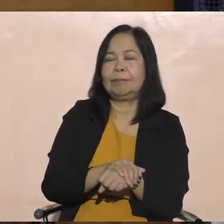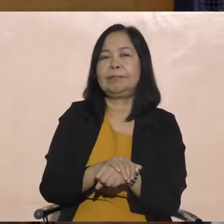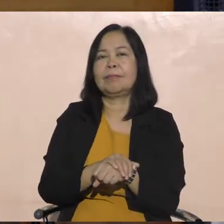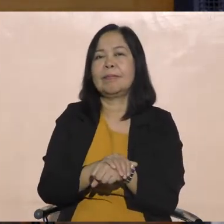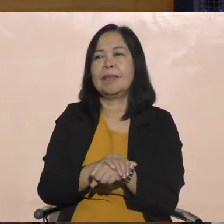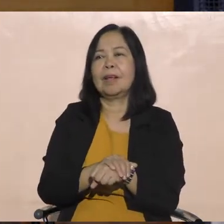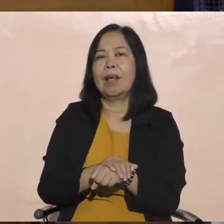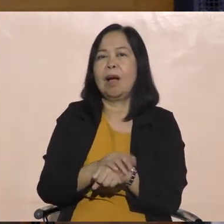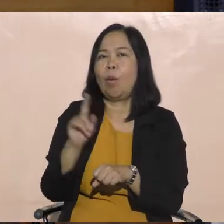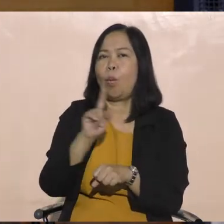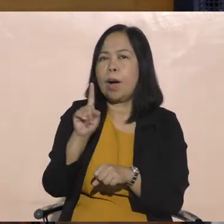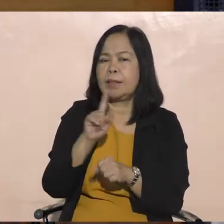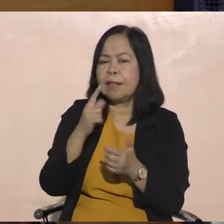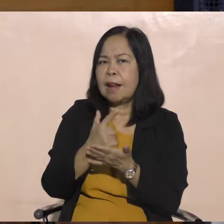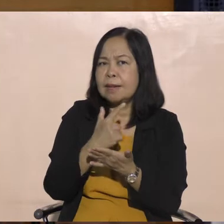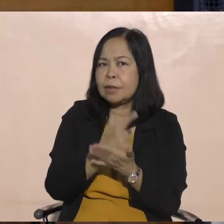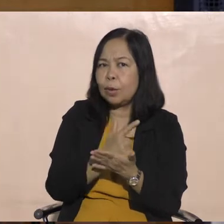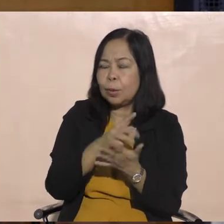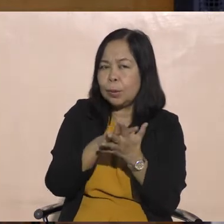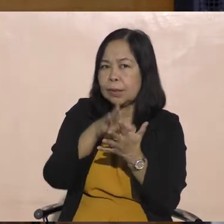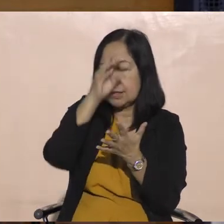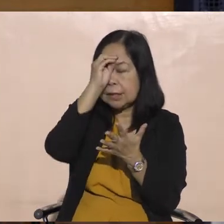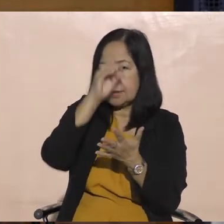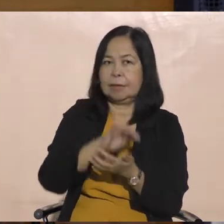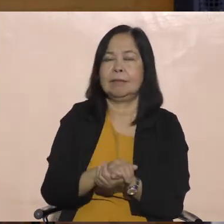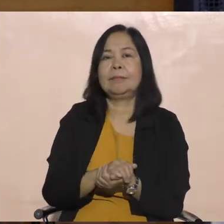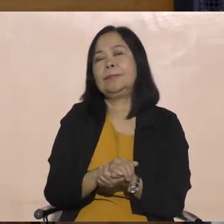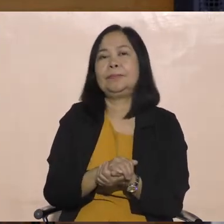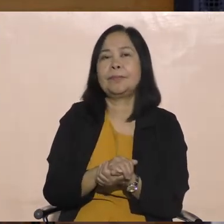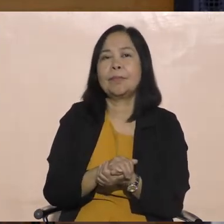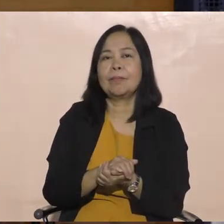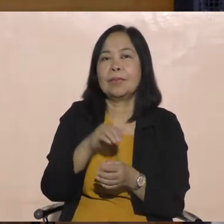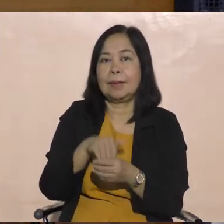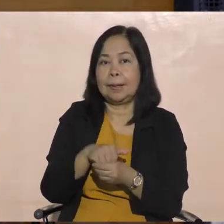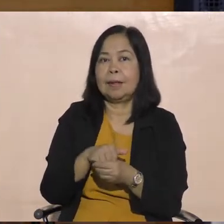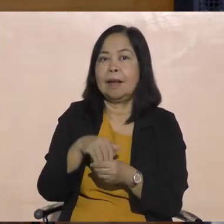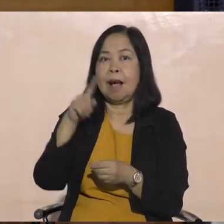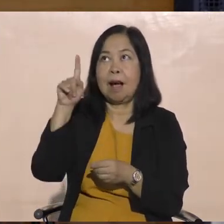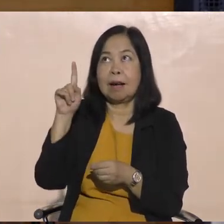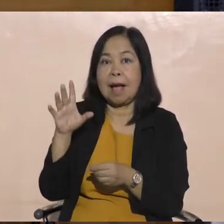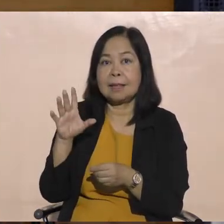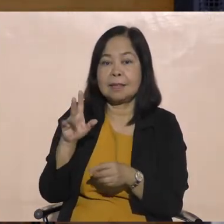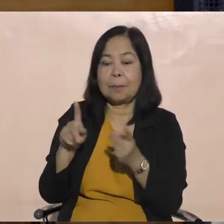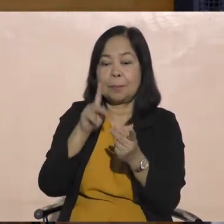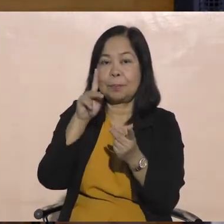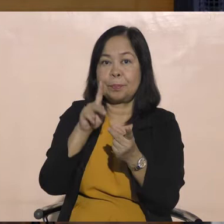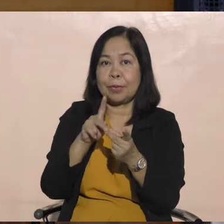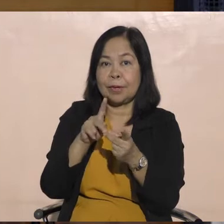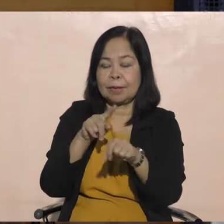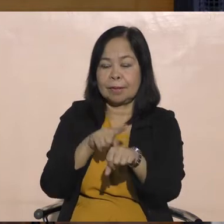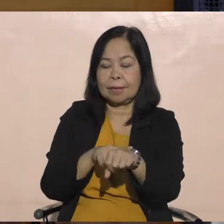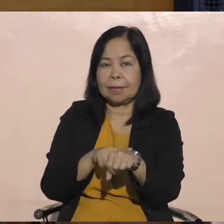well. Hallelujah. Adunay lesson, mga kaigsunan, nga atong makaplagan nining gitawag nga God's perfect